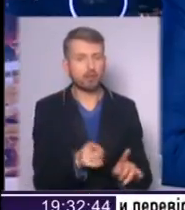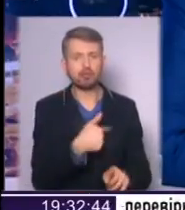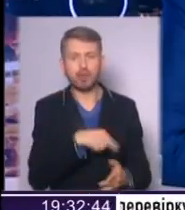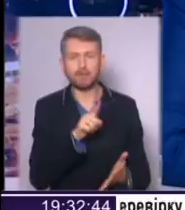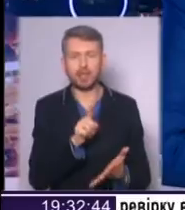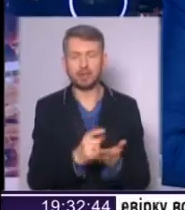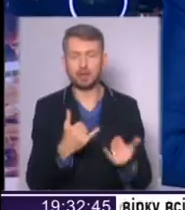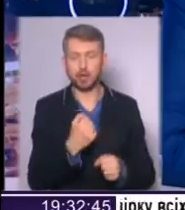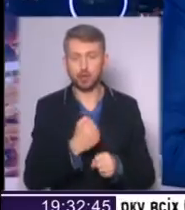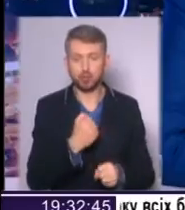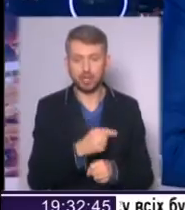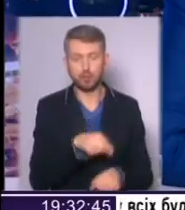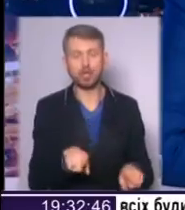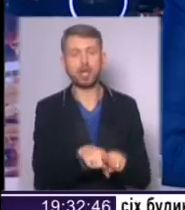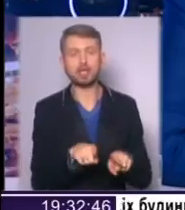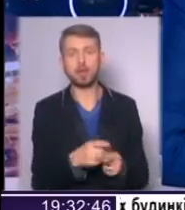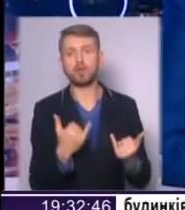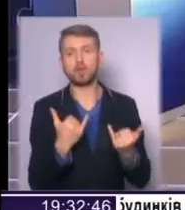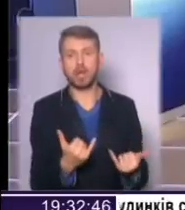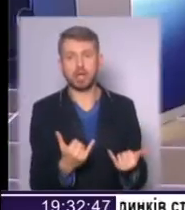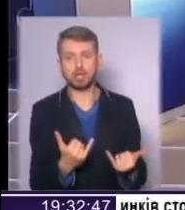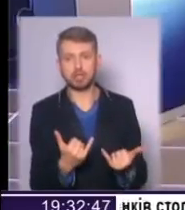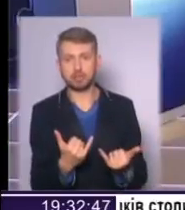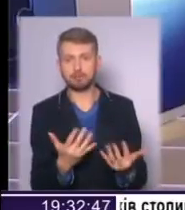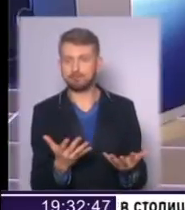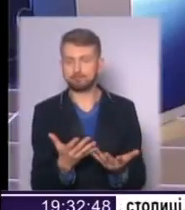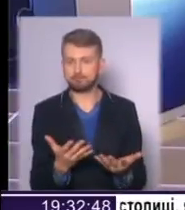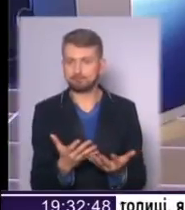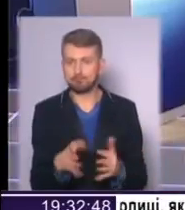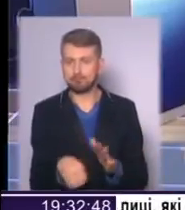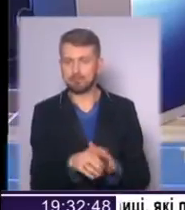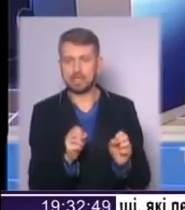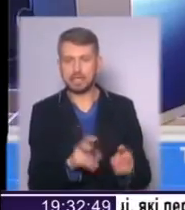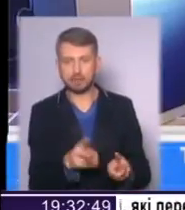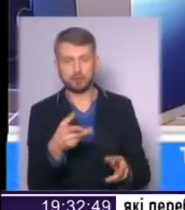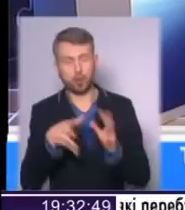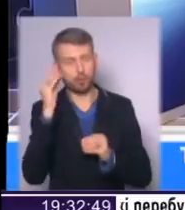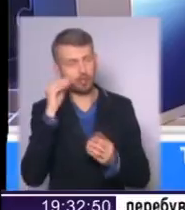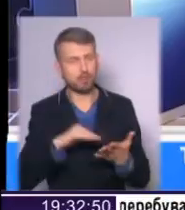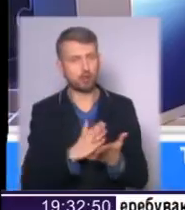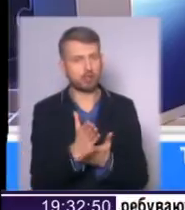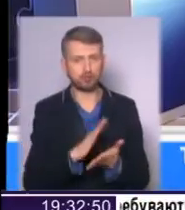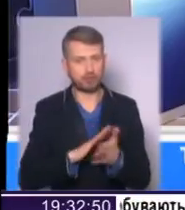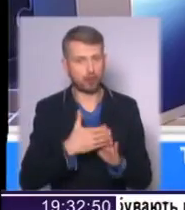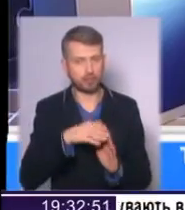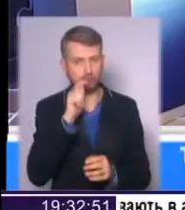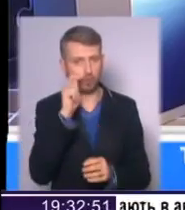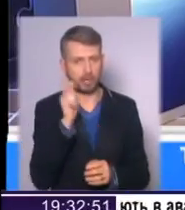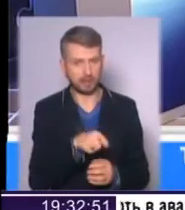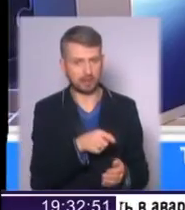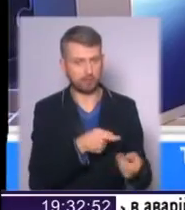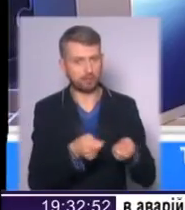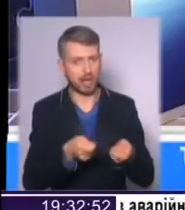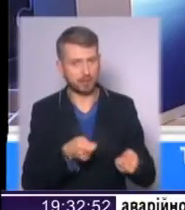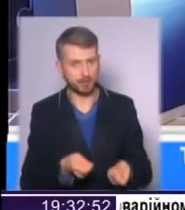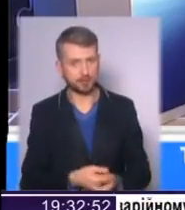вдається зараз зробити, вони так само зараз ставляться в певну мірі під ризик, враховуючи політичну нестабільність в українських гілках влади.